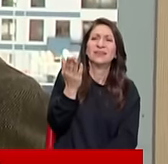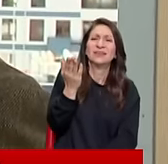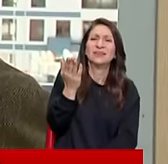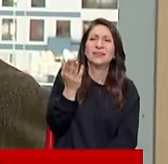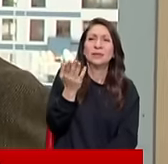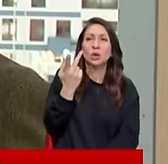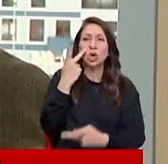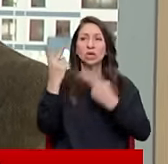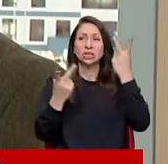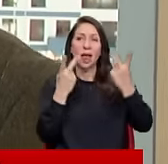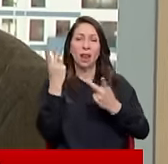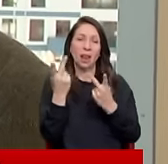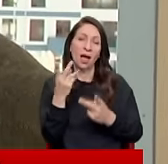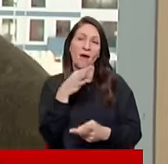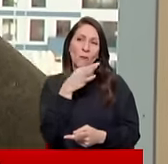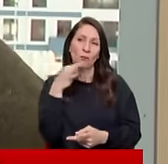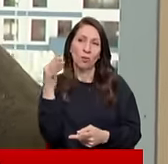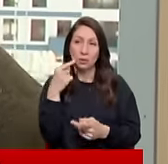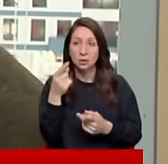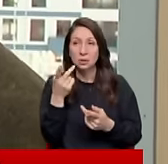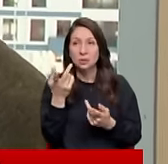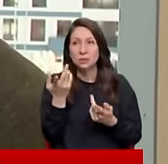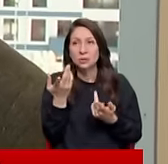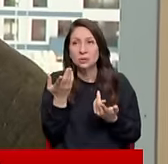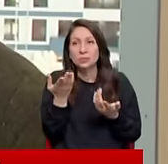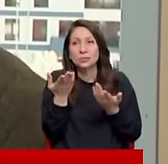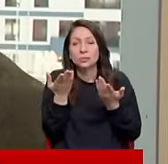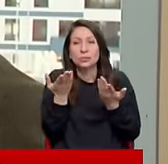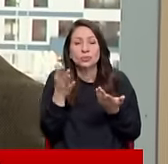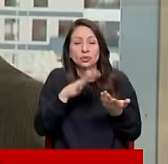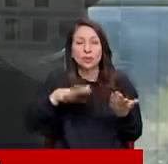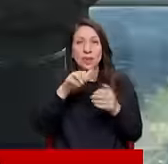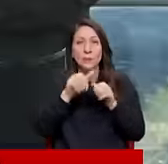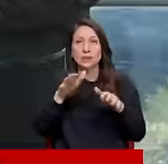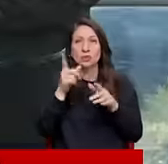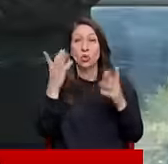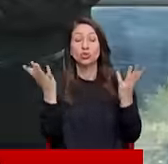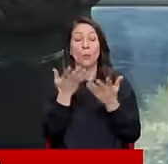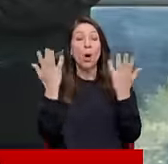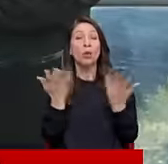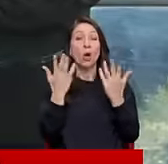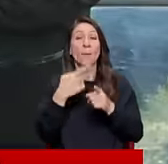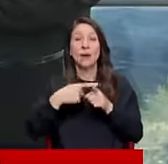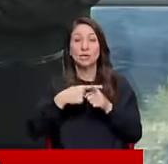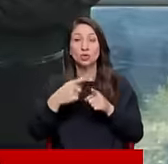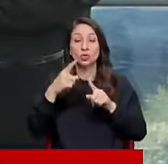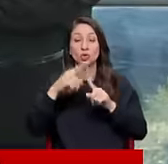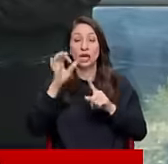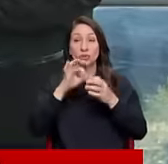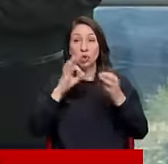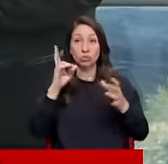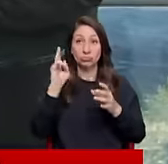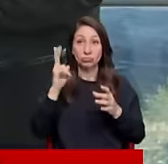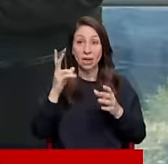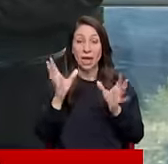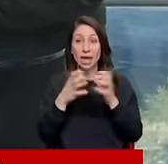Bir görsellik katacak, bir zenginlik katacak diye. Yani şu sosyal medyada da böyle çokça bolca paylaşıldı. Turgut Altınok